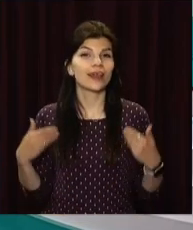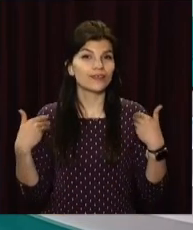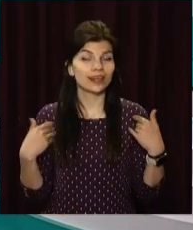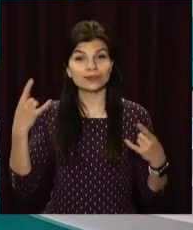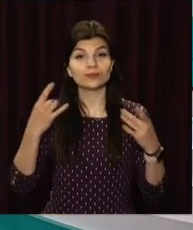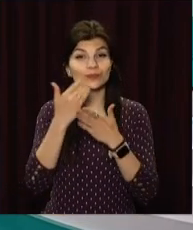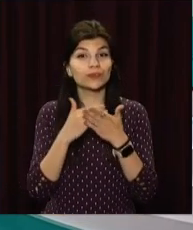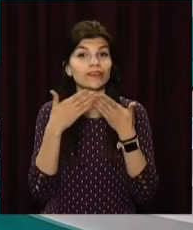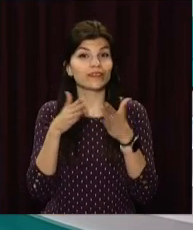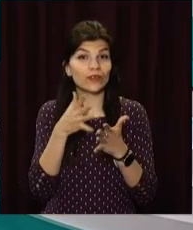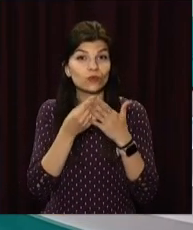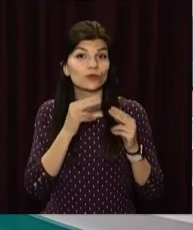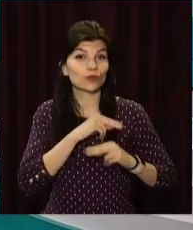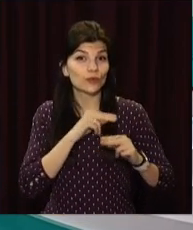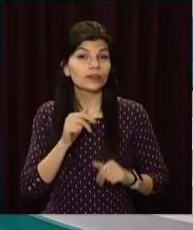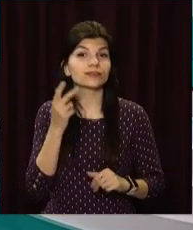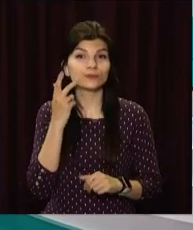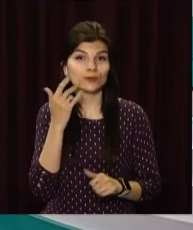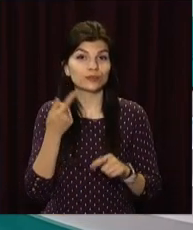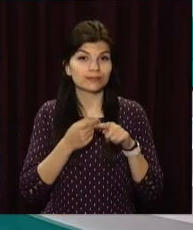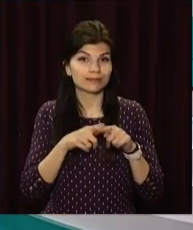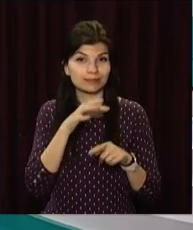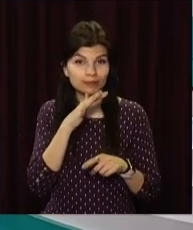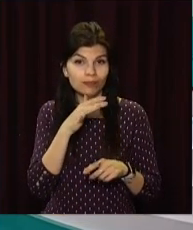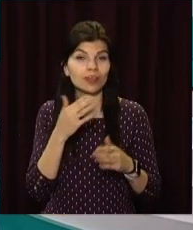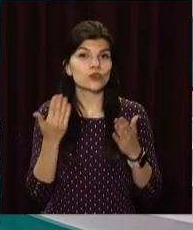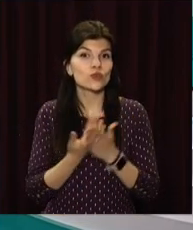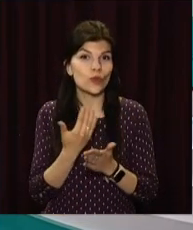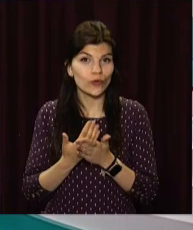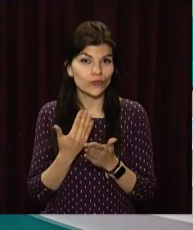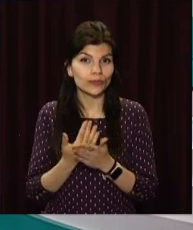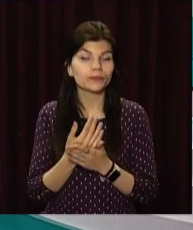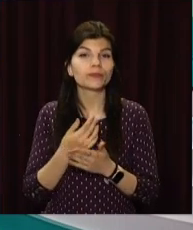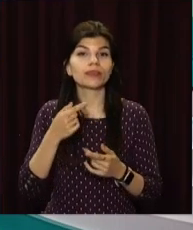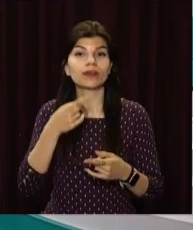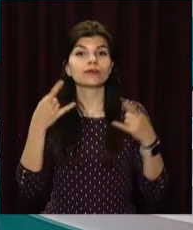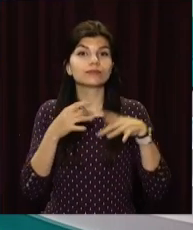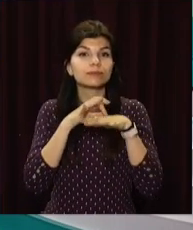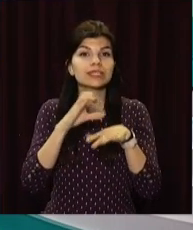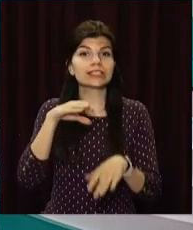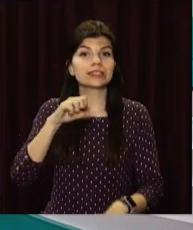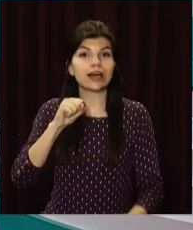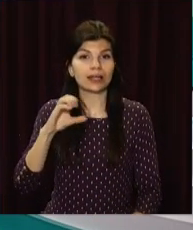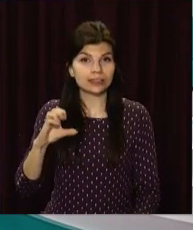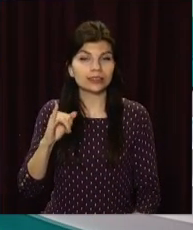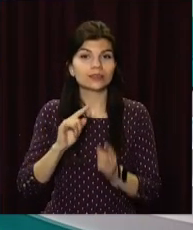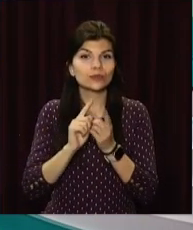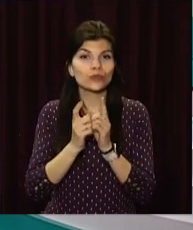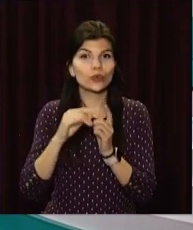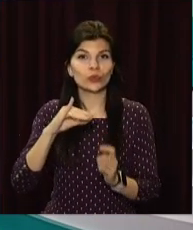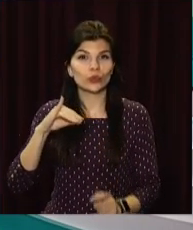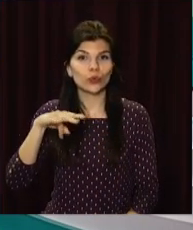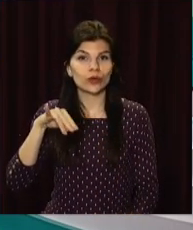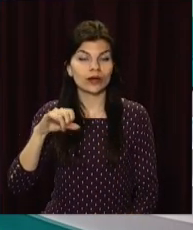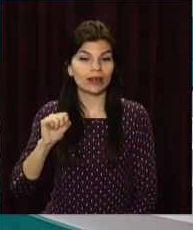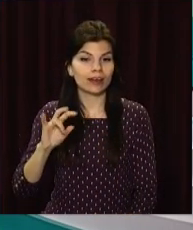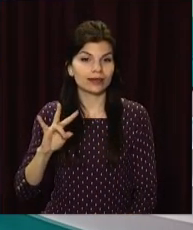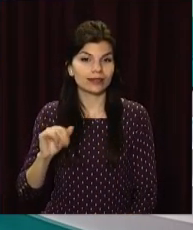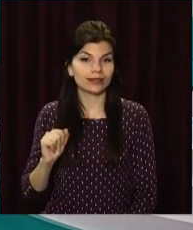Вітаю! Відкритий продовжує свою роботу. І, як завжди, у цій порі випуск новин. У студії для вас працюють Стас Коновалов та сурдоперекладачка